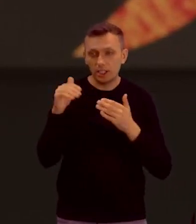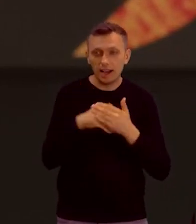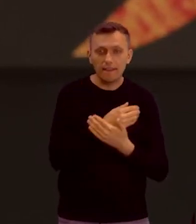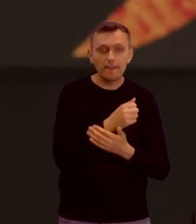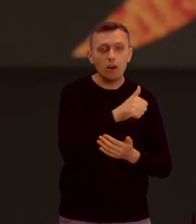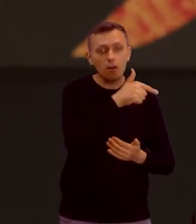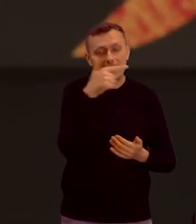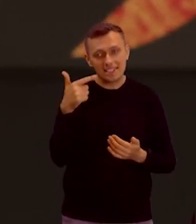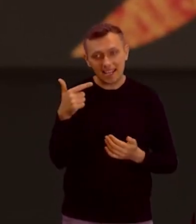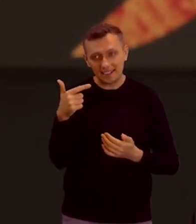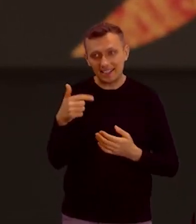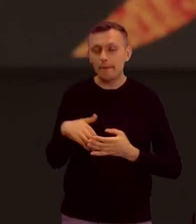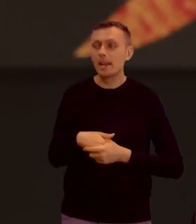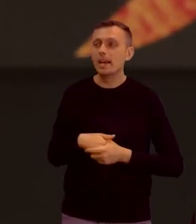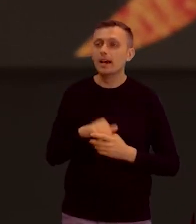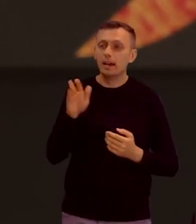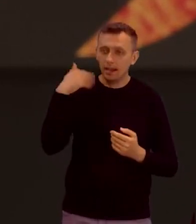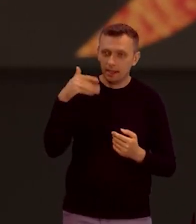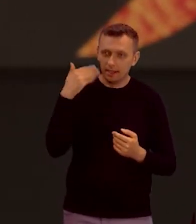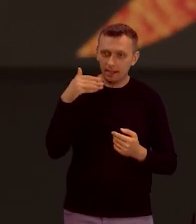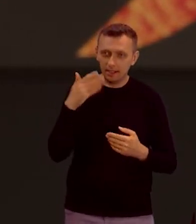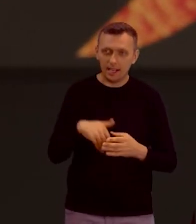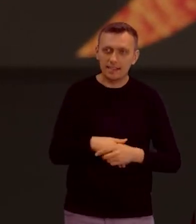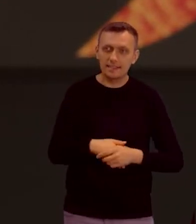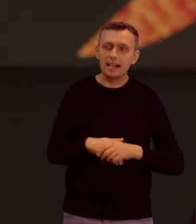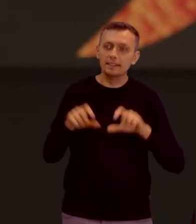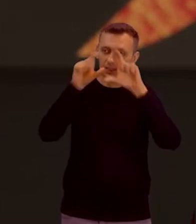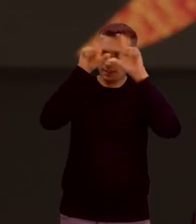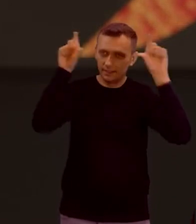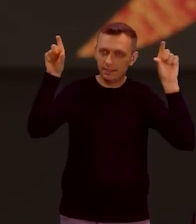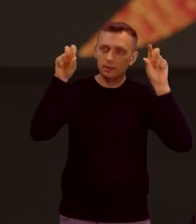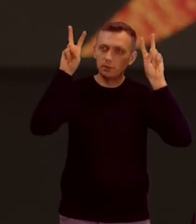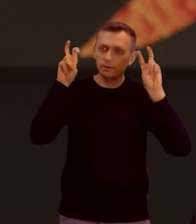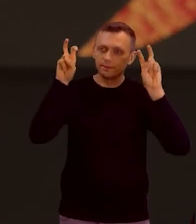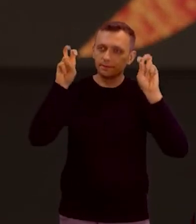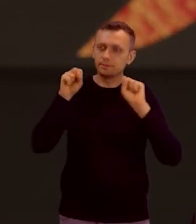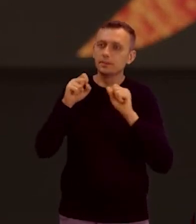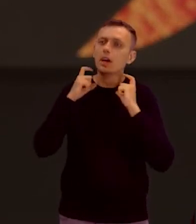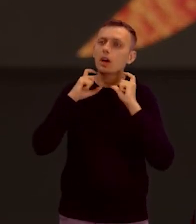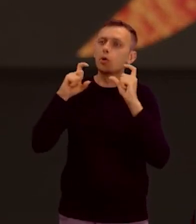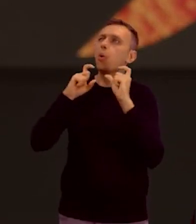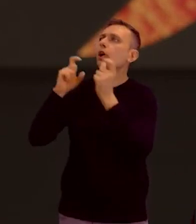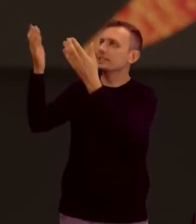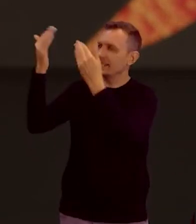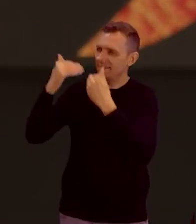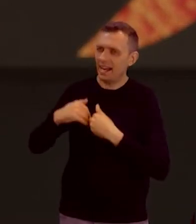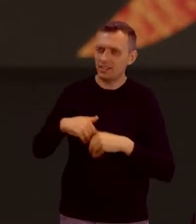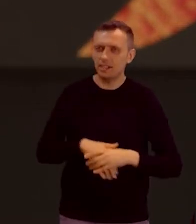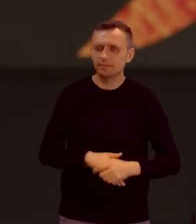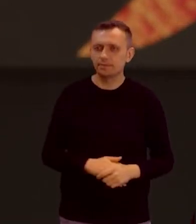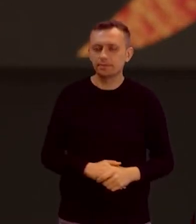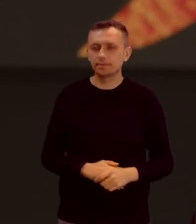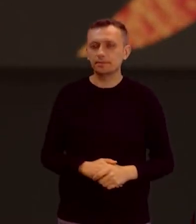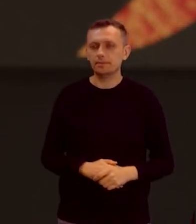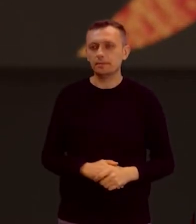który zatytułowałem Dajcie nam głos. Tytuł zaczerpnąłem z tworzonego